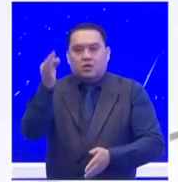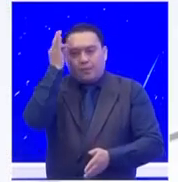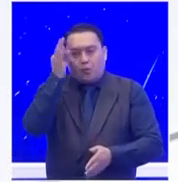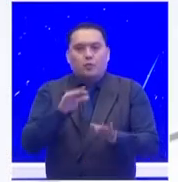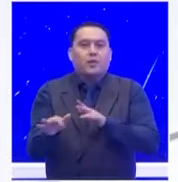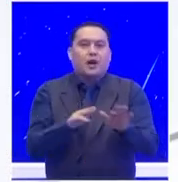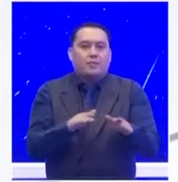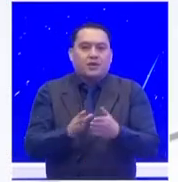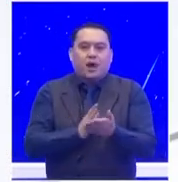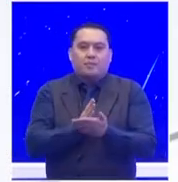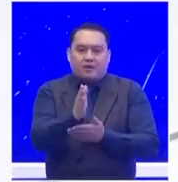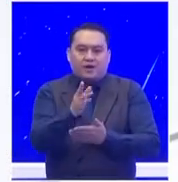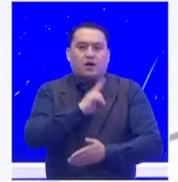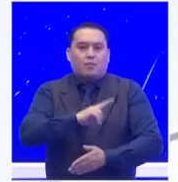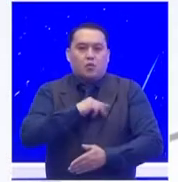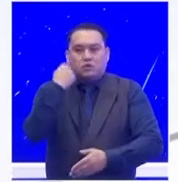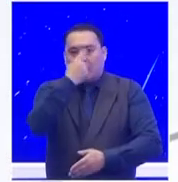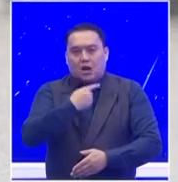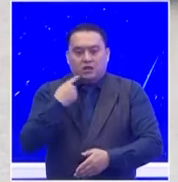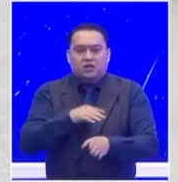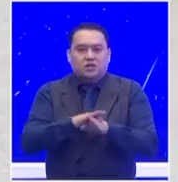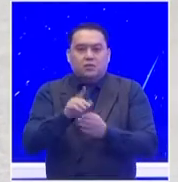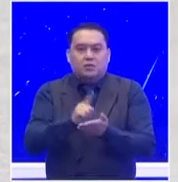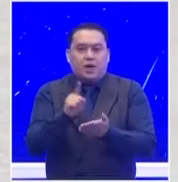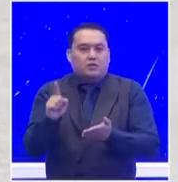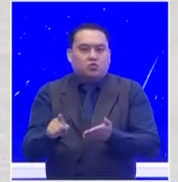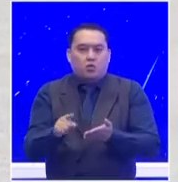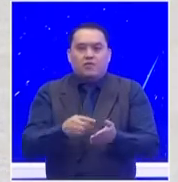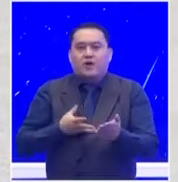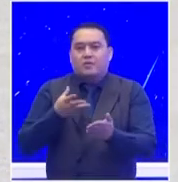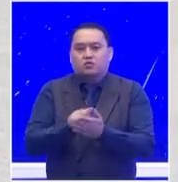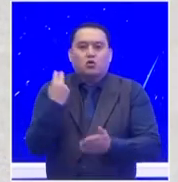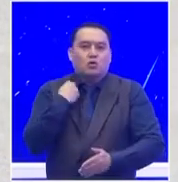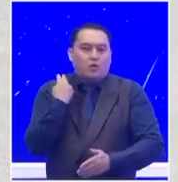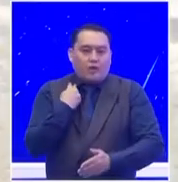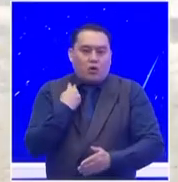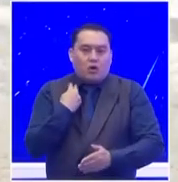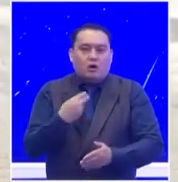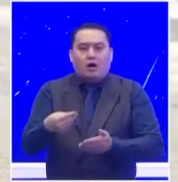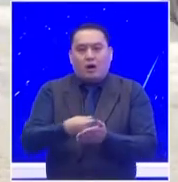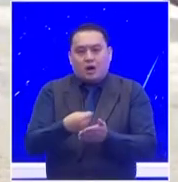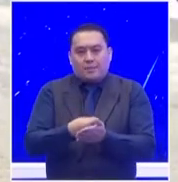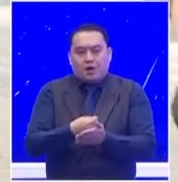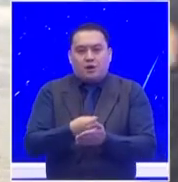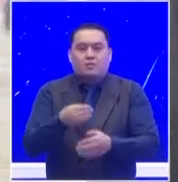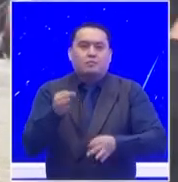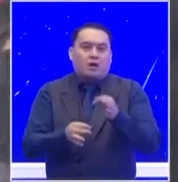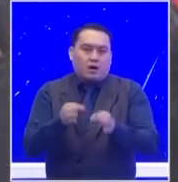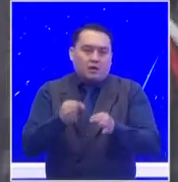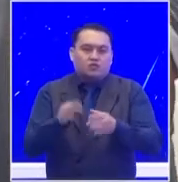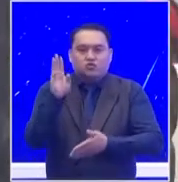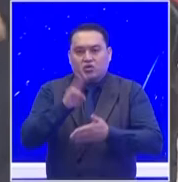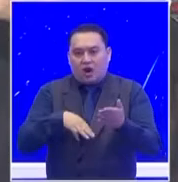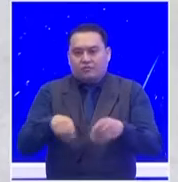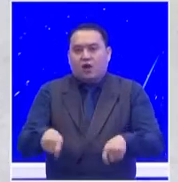данное мероприятие направлено на работу с лицами, не исполняющими обязательства по выплате долгов, будь то алименты, банковские суды, штрафы